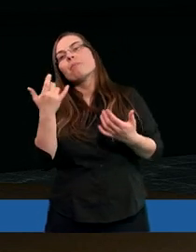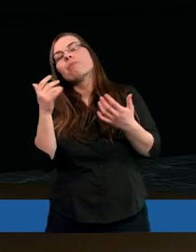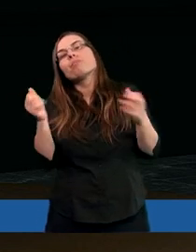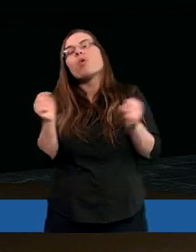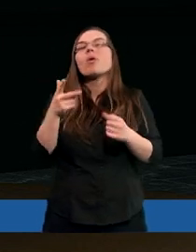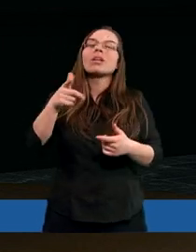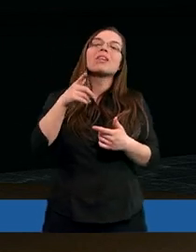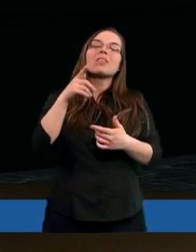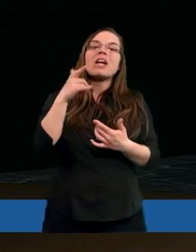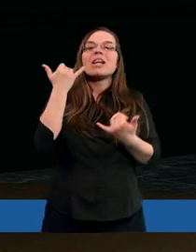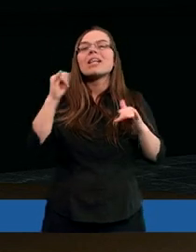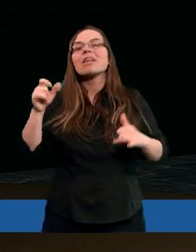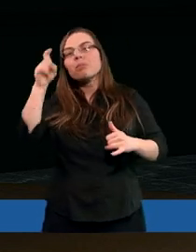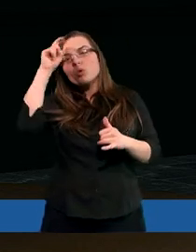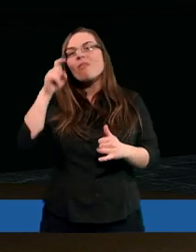owiany wiatrem.